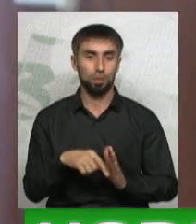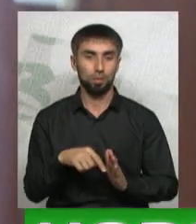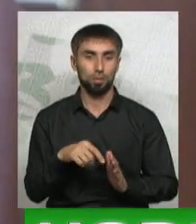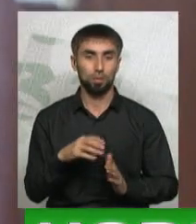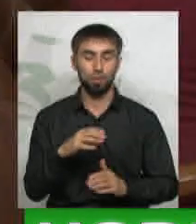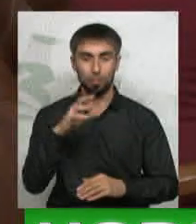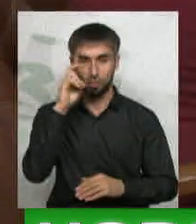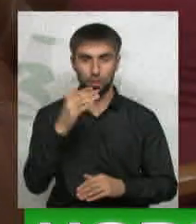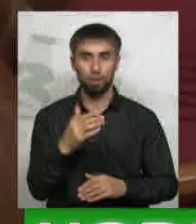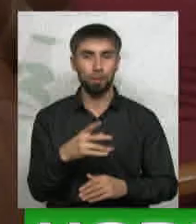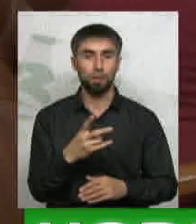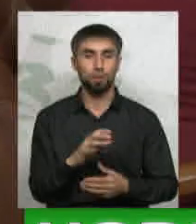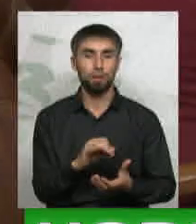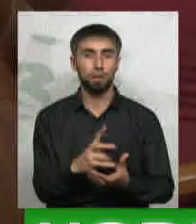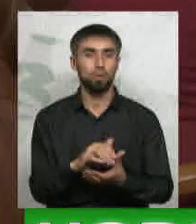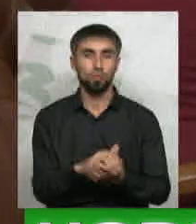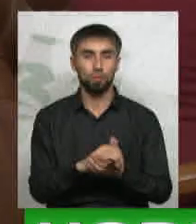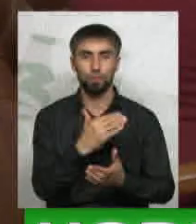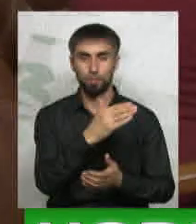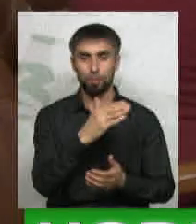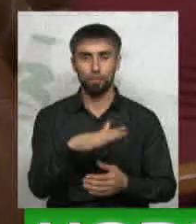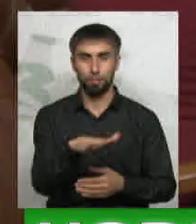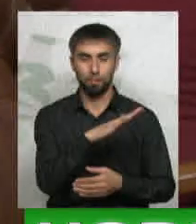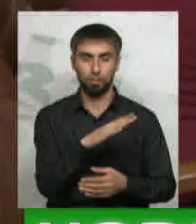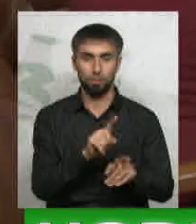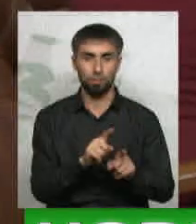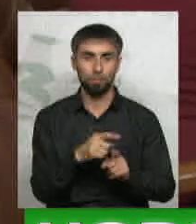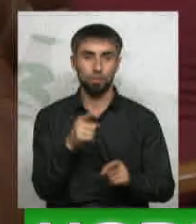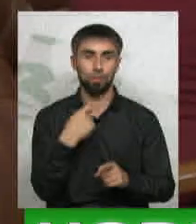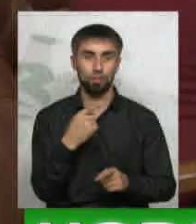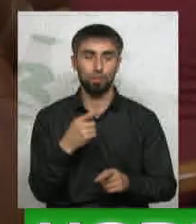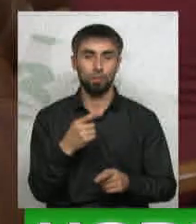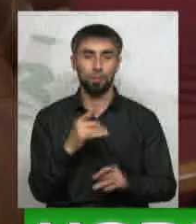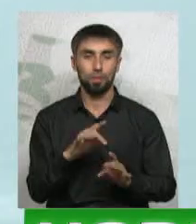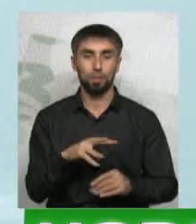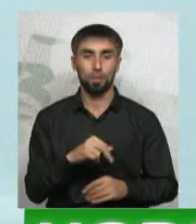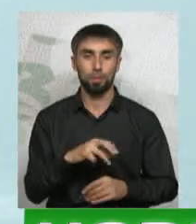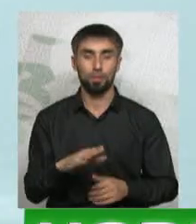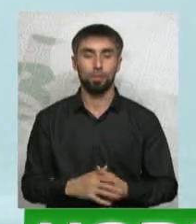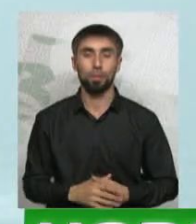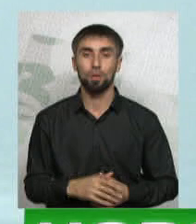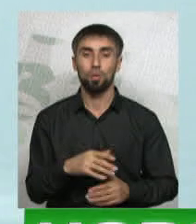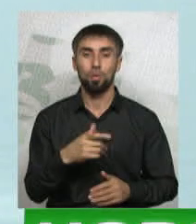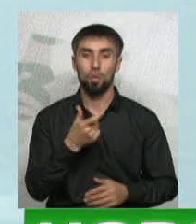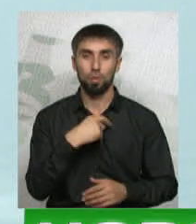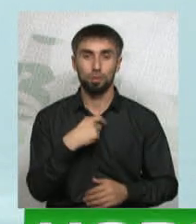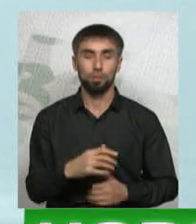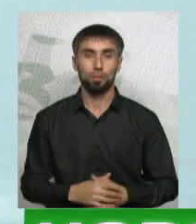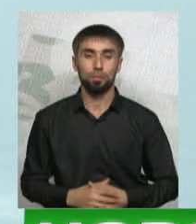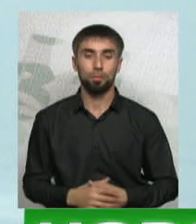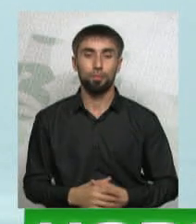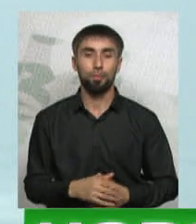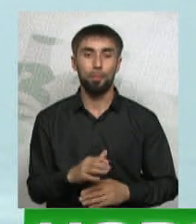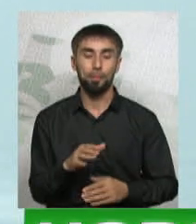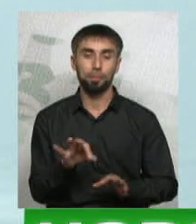и всех недружественных стран на прошедший референдум тому подтверждение, подчеркнул Багамет Мамаев. Голосование,